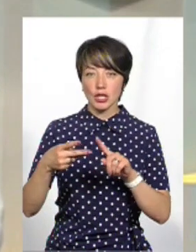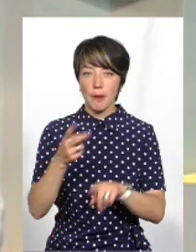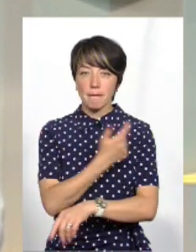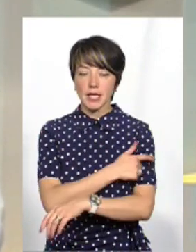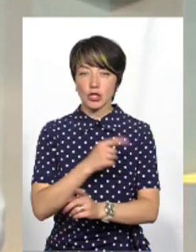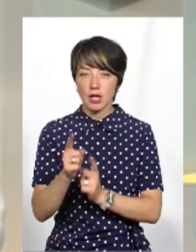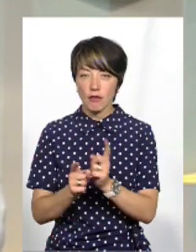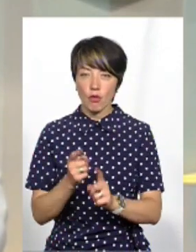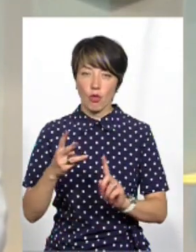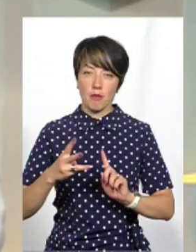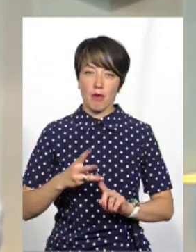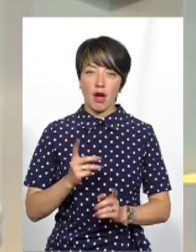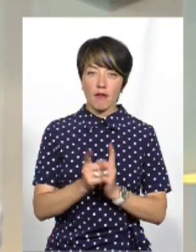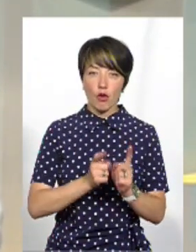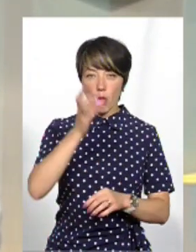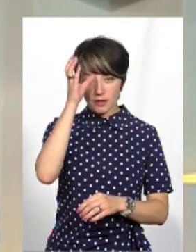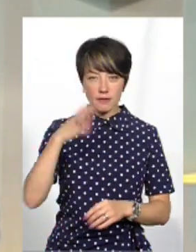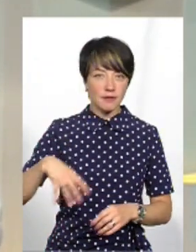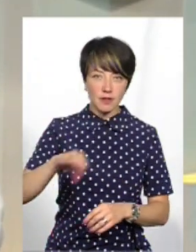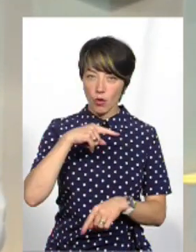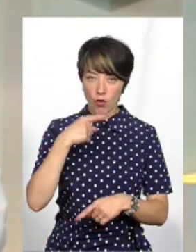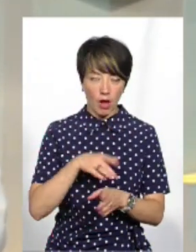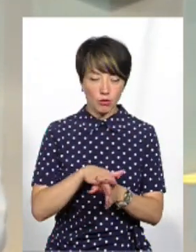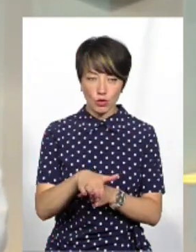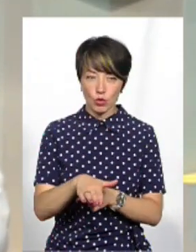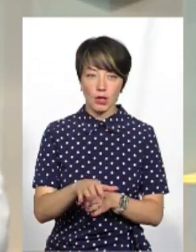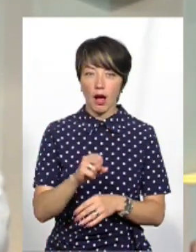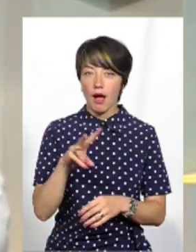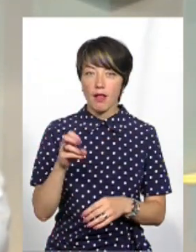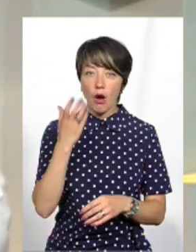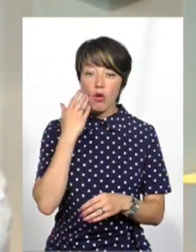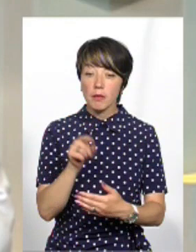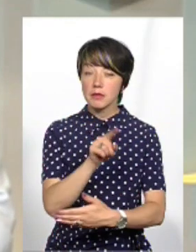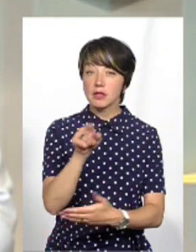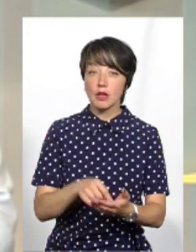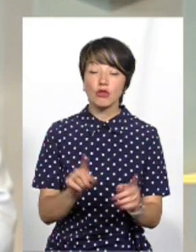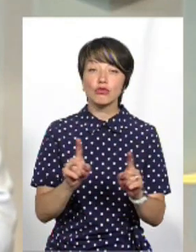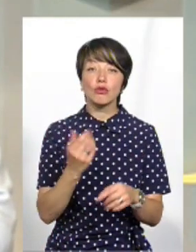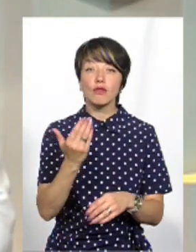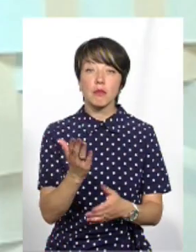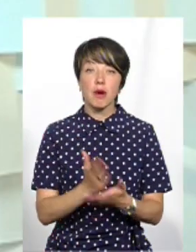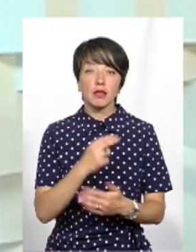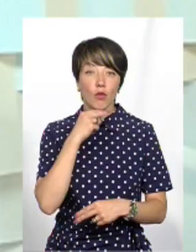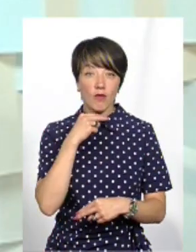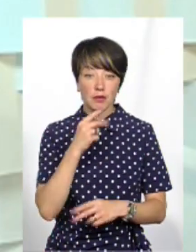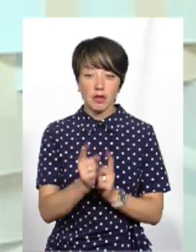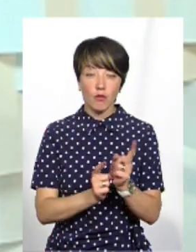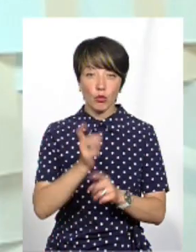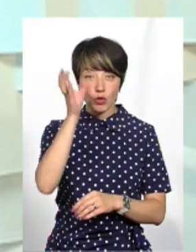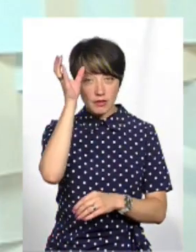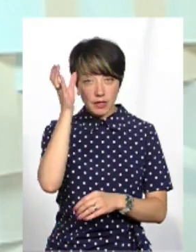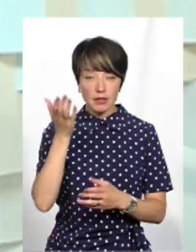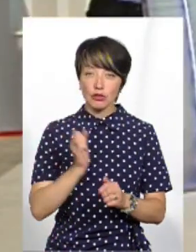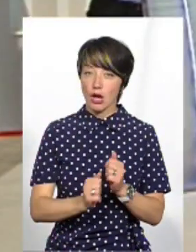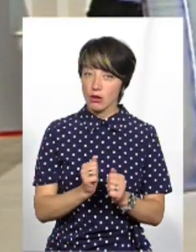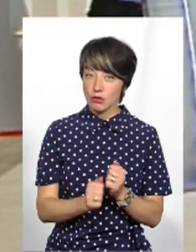це медична реформа, це реформа освіти, про яку всі говорять абсолютно. Але коли ставиш запитання, що ви маєте на увазі під реформою